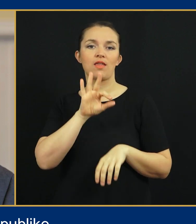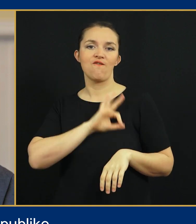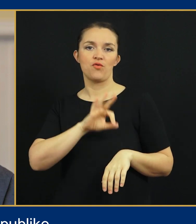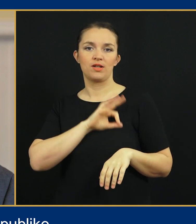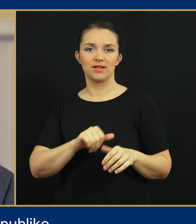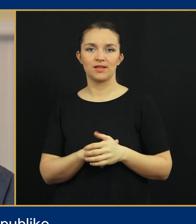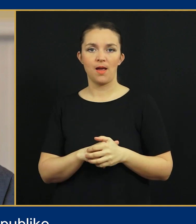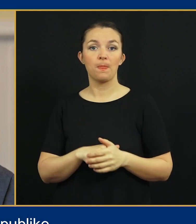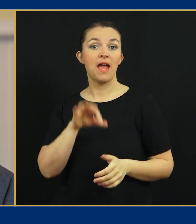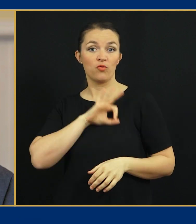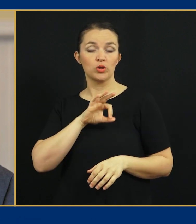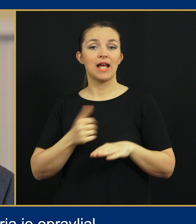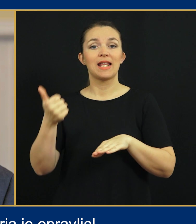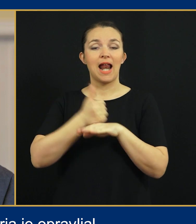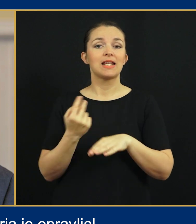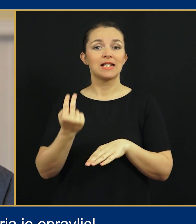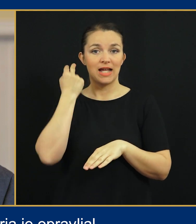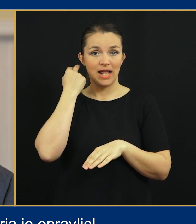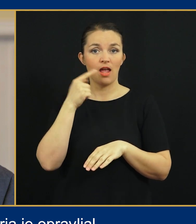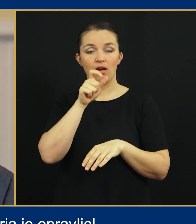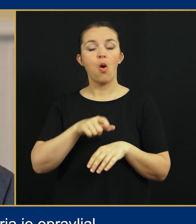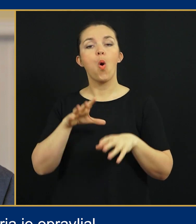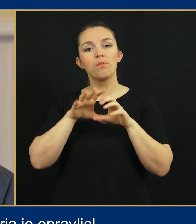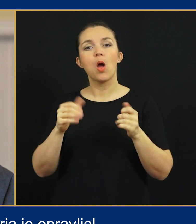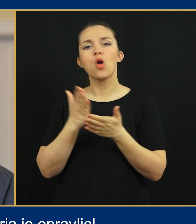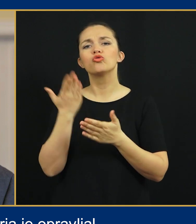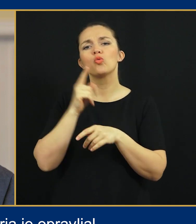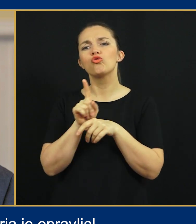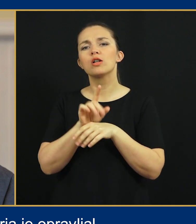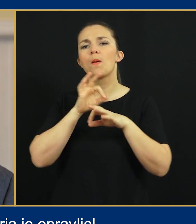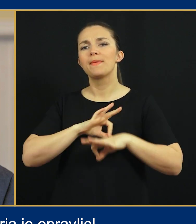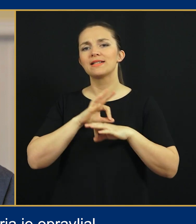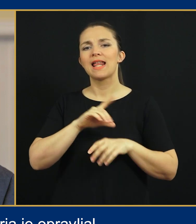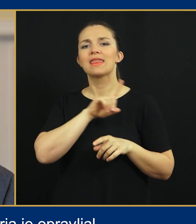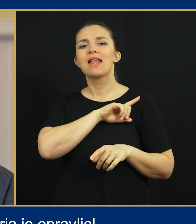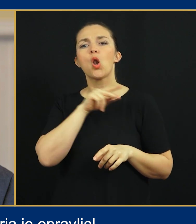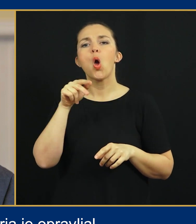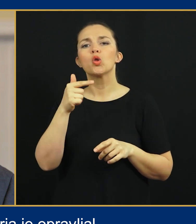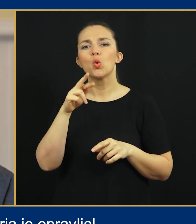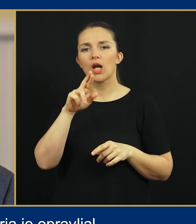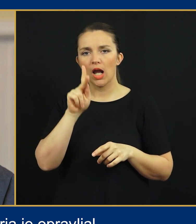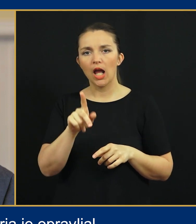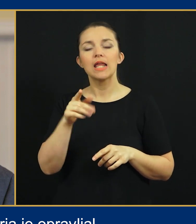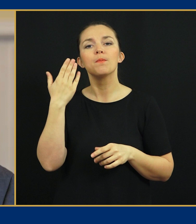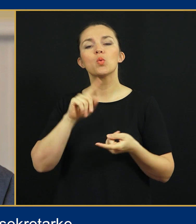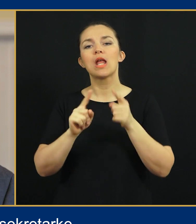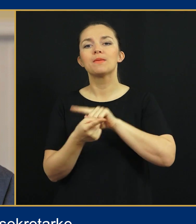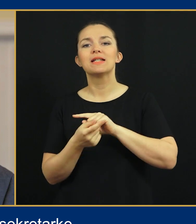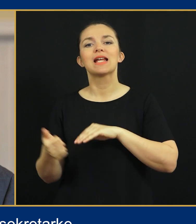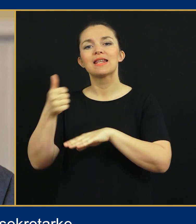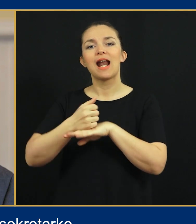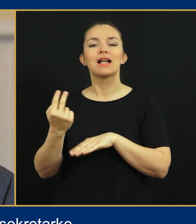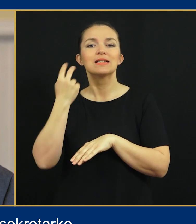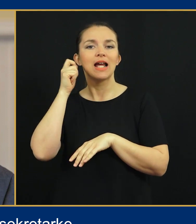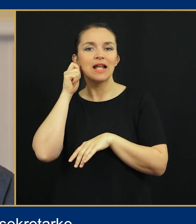njene funkcije. Funkcijo generalnega sekretarja je opravljal že v času predsednika Danila Türka in bil